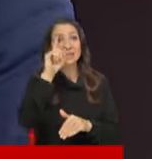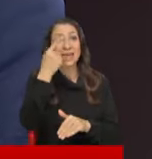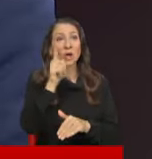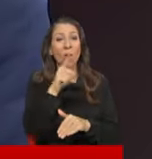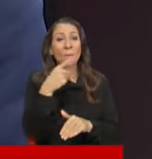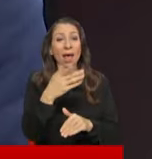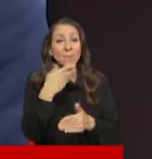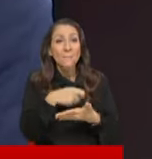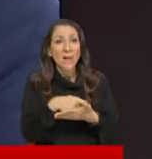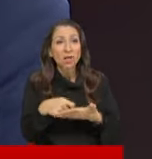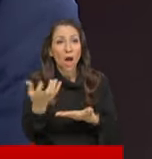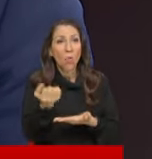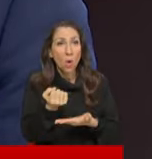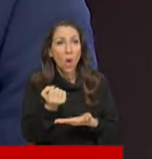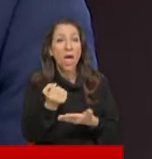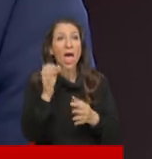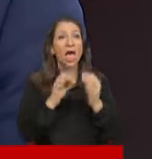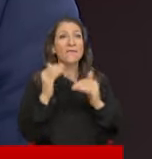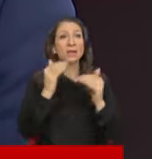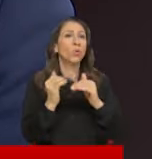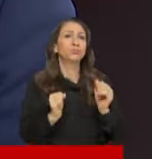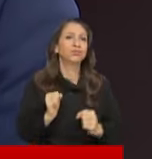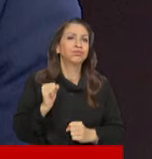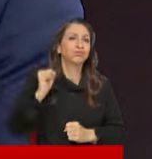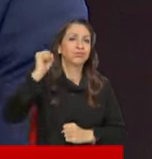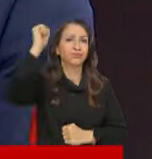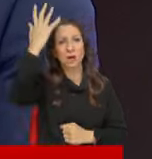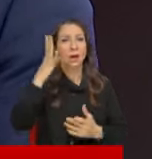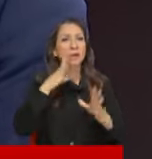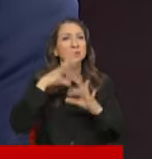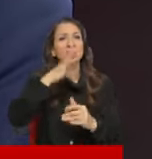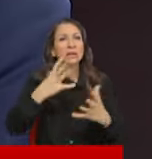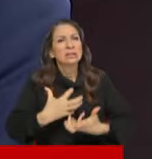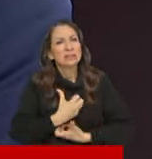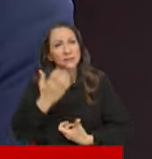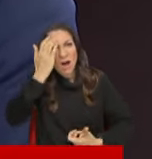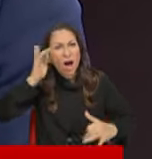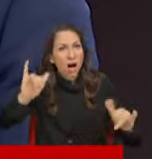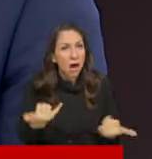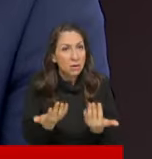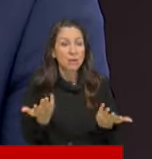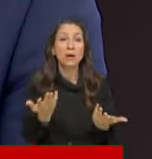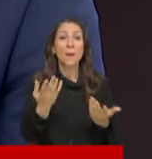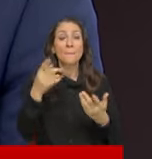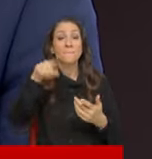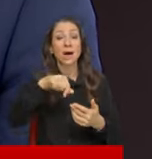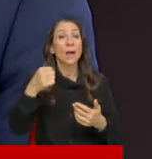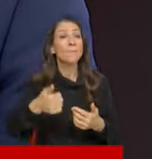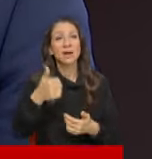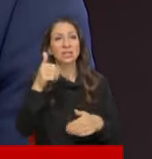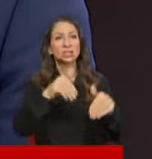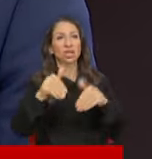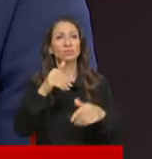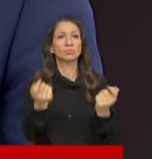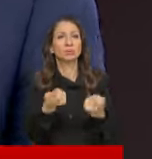10.000 L emekli maaşı alıyor enflasyon almış başını gitmiş insanlar çok derin bir yoksulluk yaşıyor Maliye Bakanı seçim